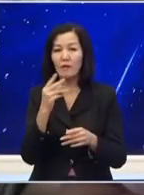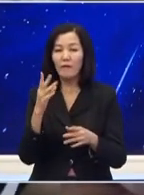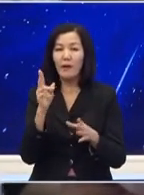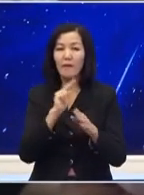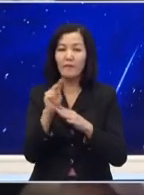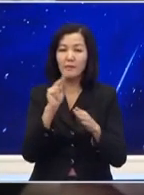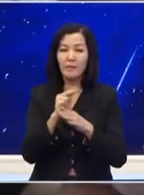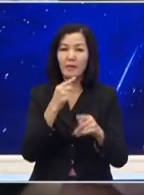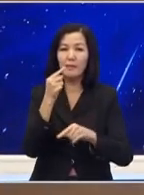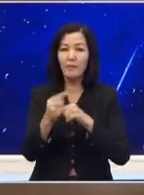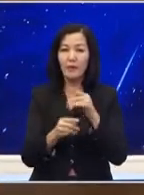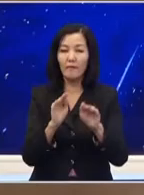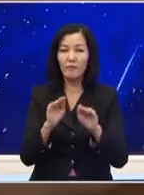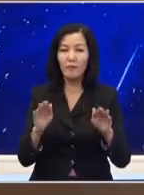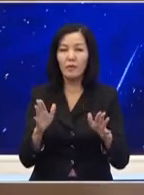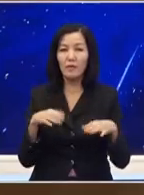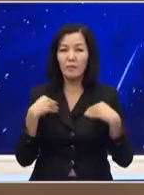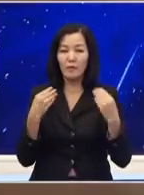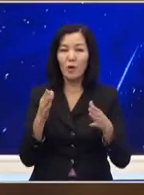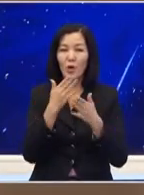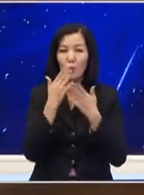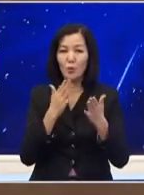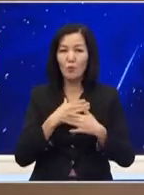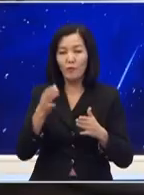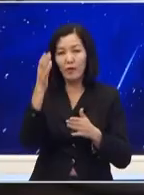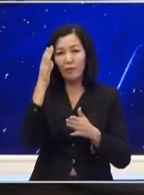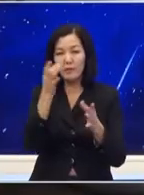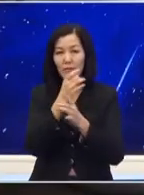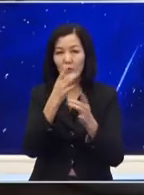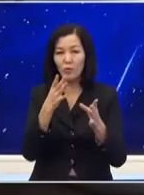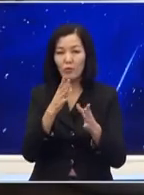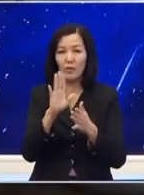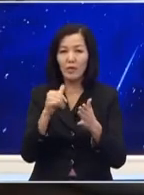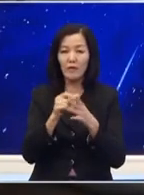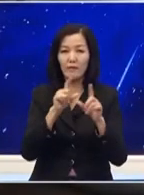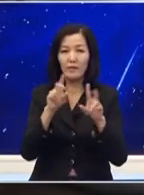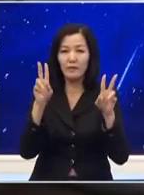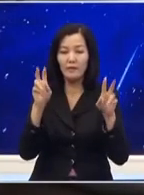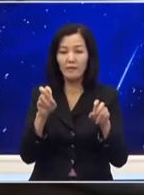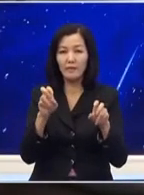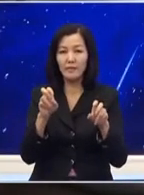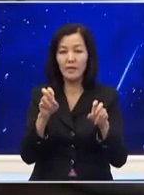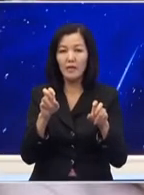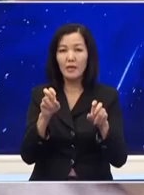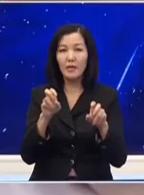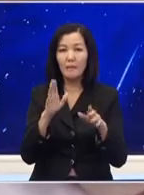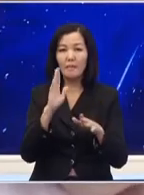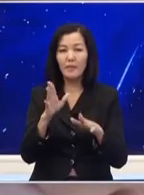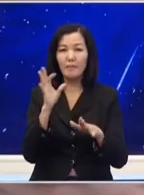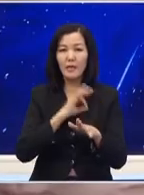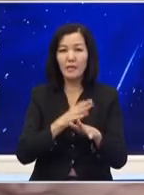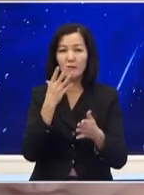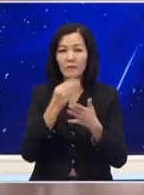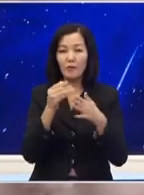воспитанием внуков и правнуков. Им она прививает любовь к образованию и культуре. Главный девиз именитой женщины-юбиляра – быть полезным